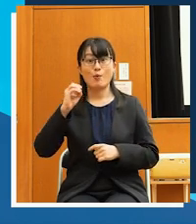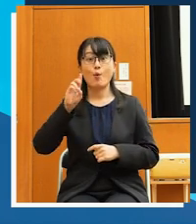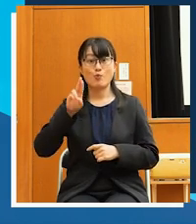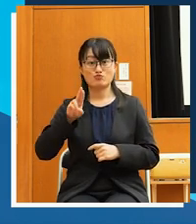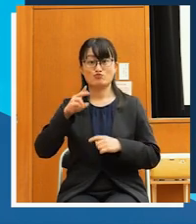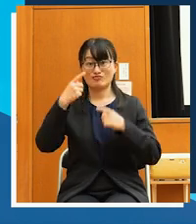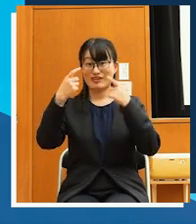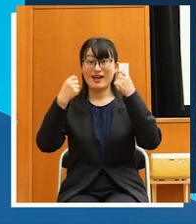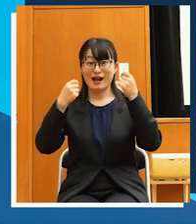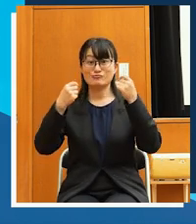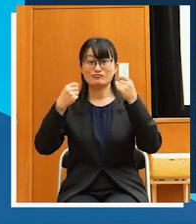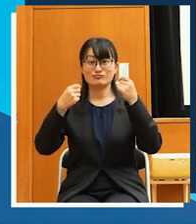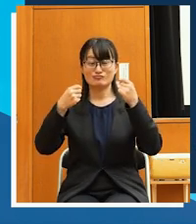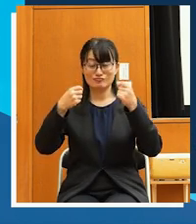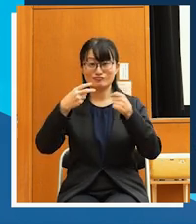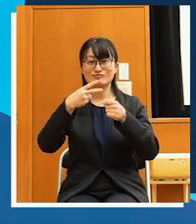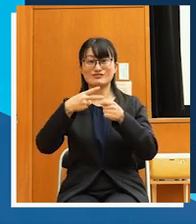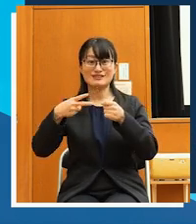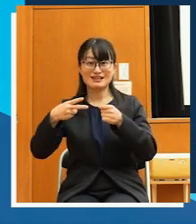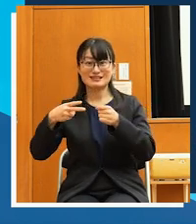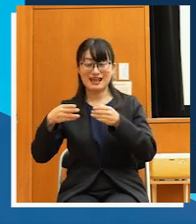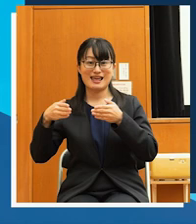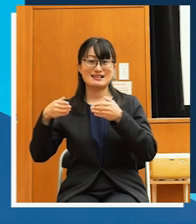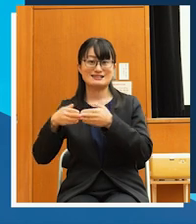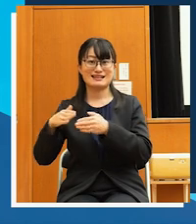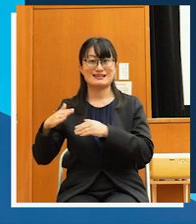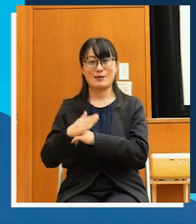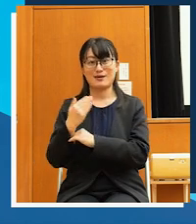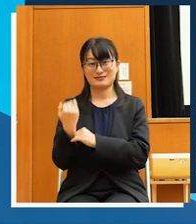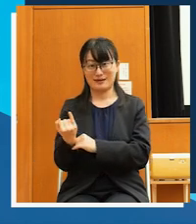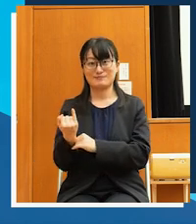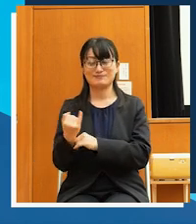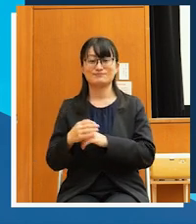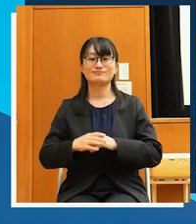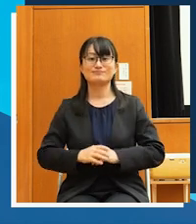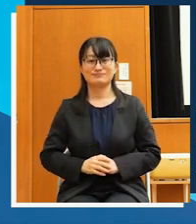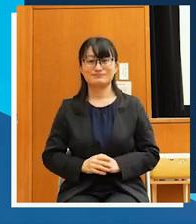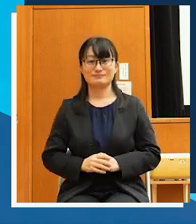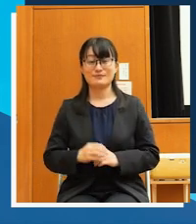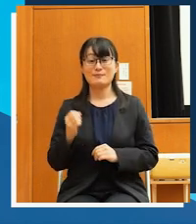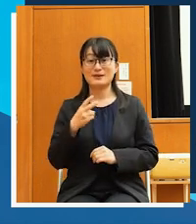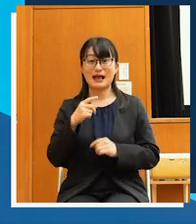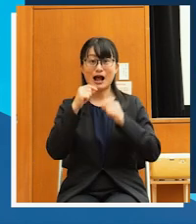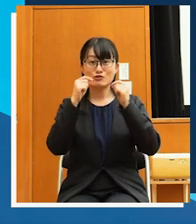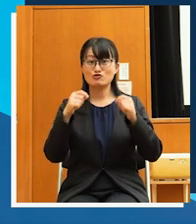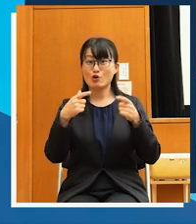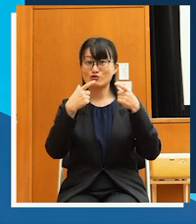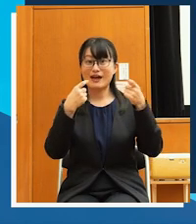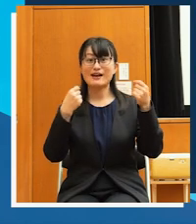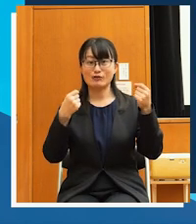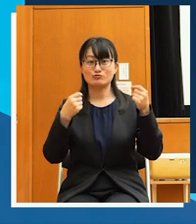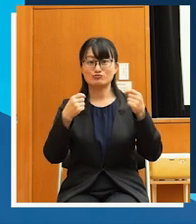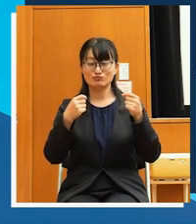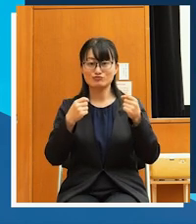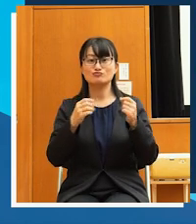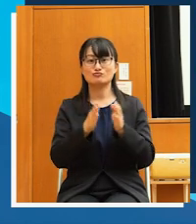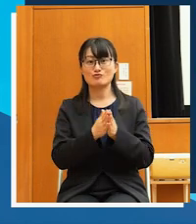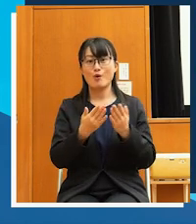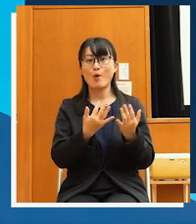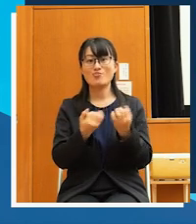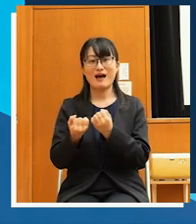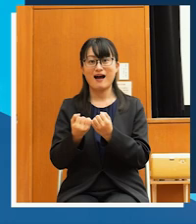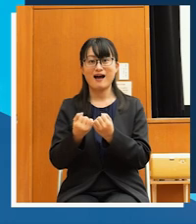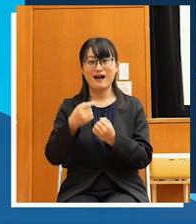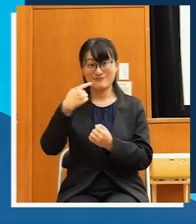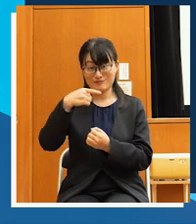さんそれからごめんなさいその前にですねえこちら立国大学のホンダ滝尾教授のお話をいただき咲浜さん